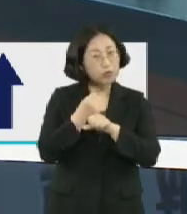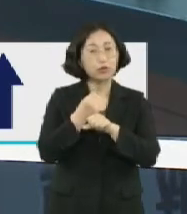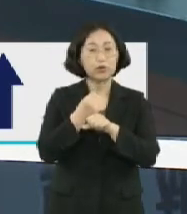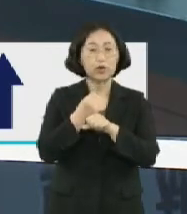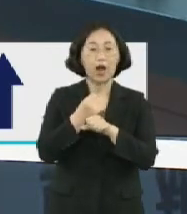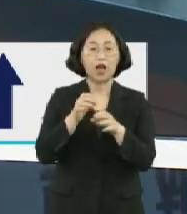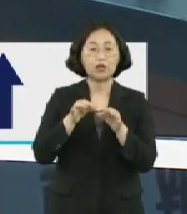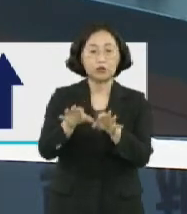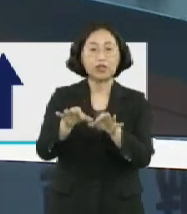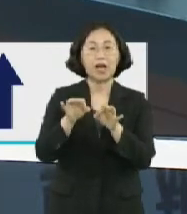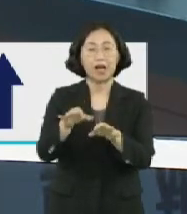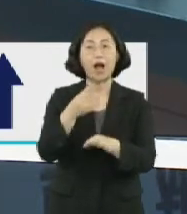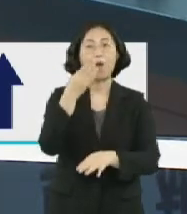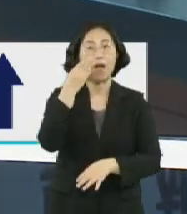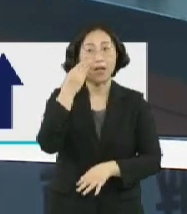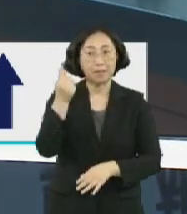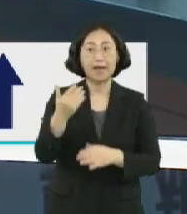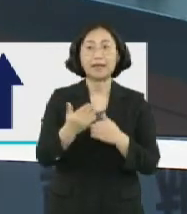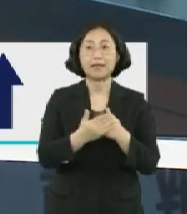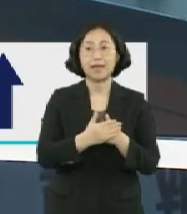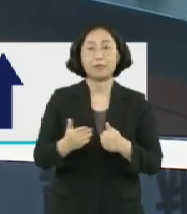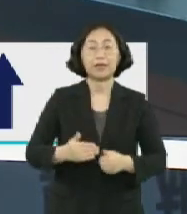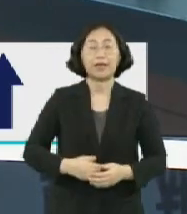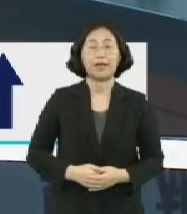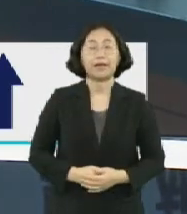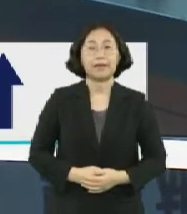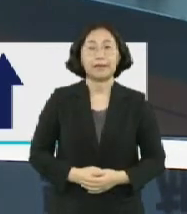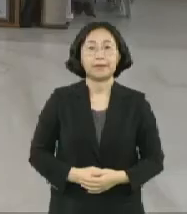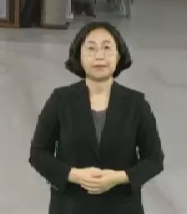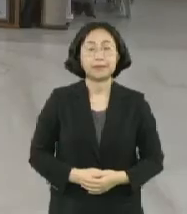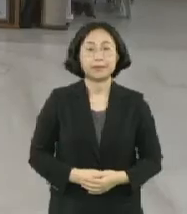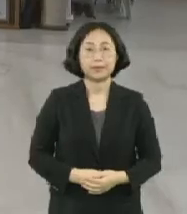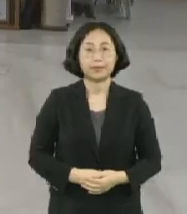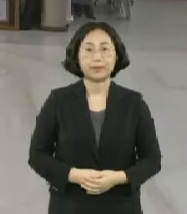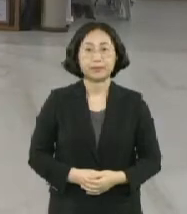투자가 활발해졌기 때문입니다. 김건교 기자입니다.